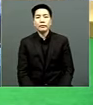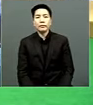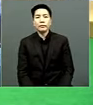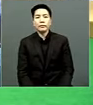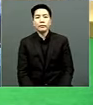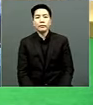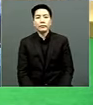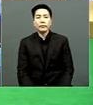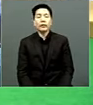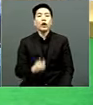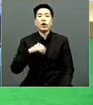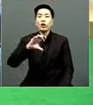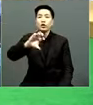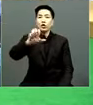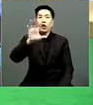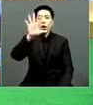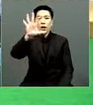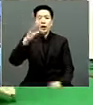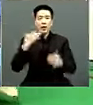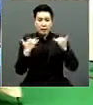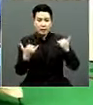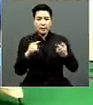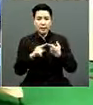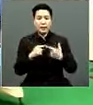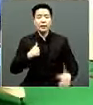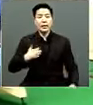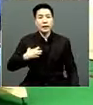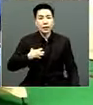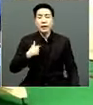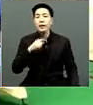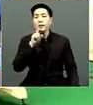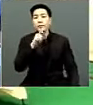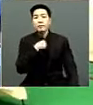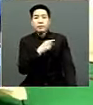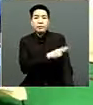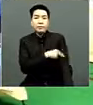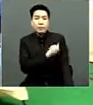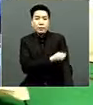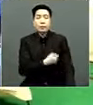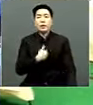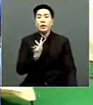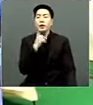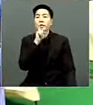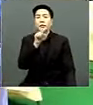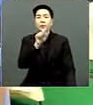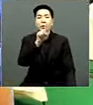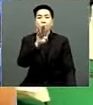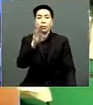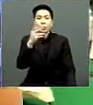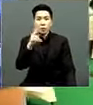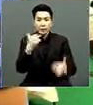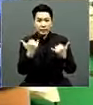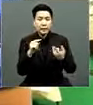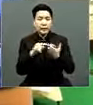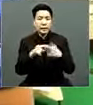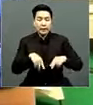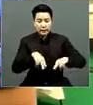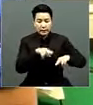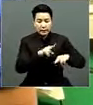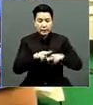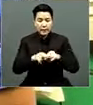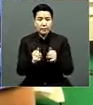สารทันจากช่อง5 คร ับ มีกรณีอยากจะเรียนถามคุณหมอแล้วก็สบคครับว่าจากการที่ให้มีการนั่ง